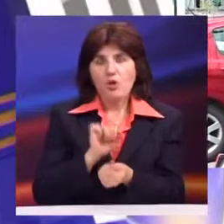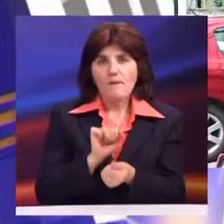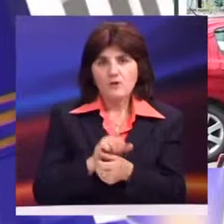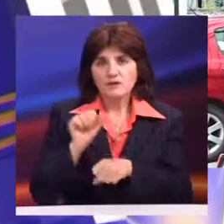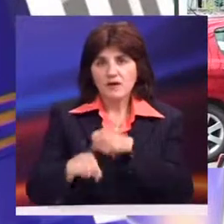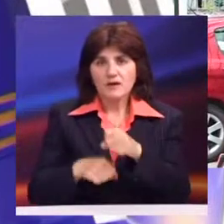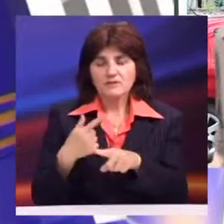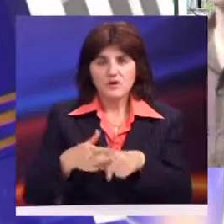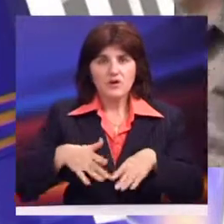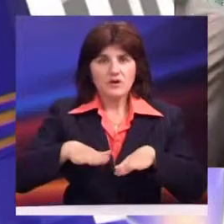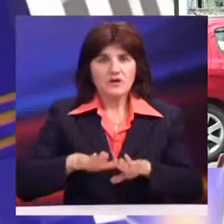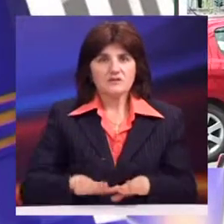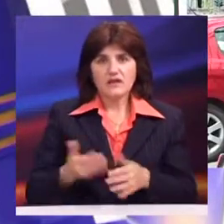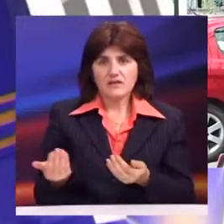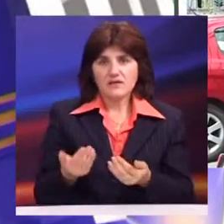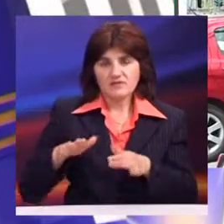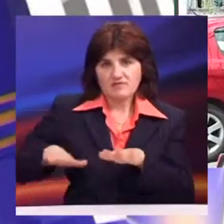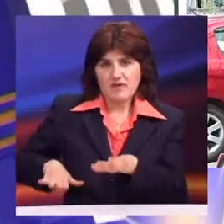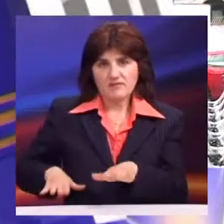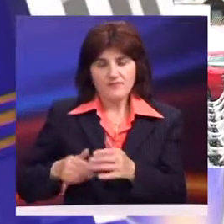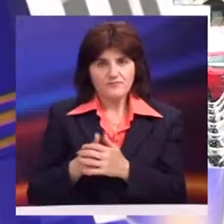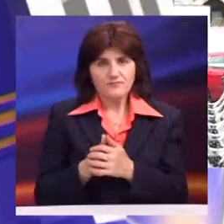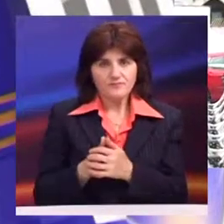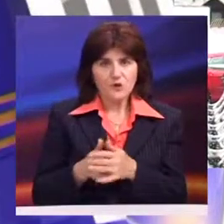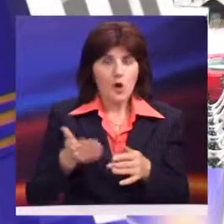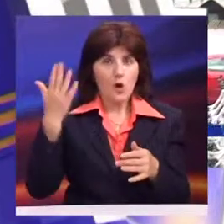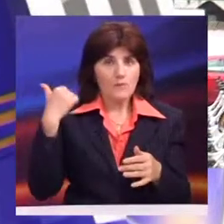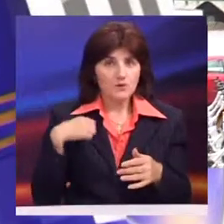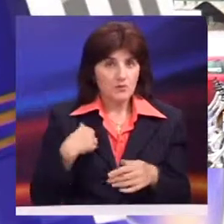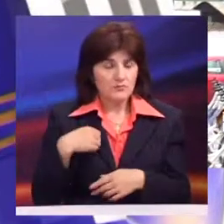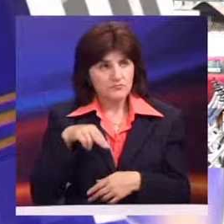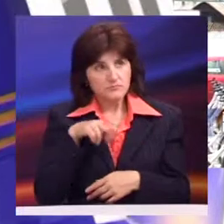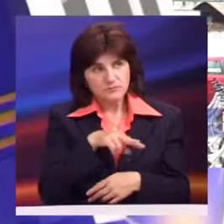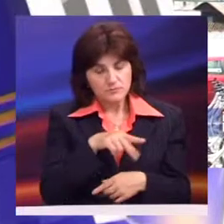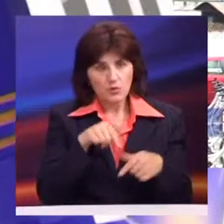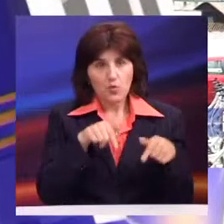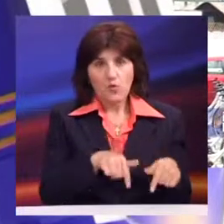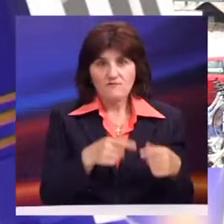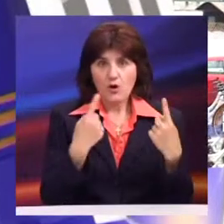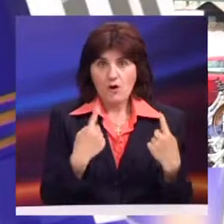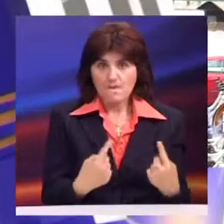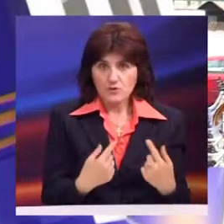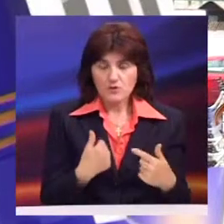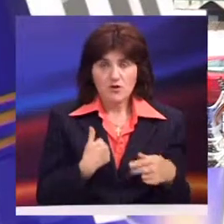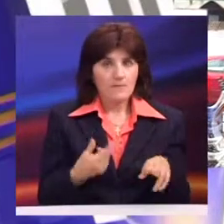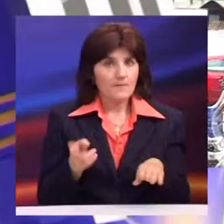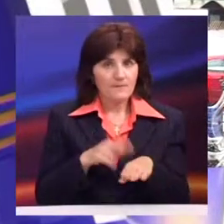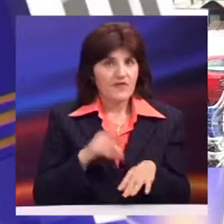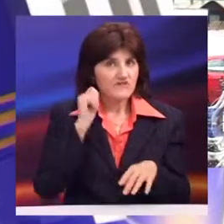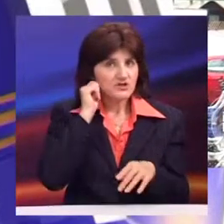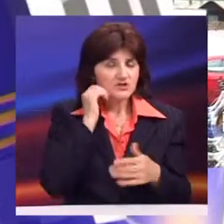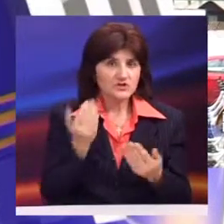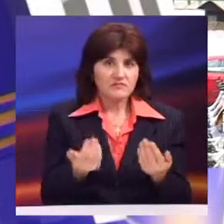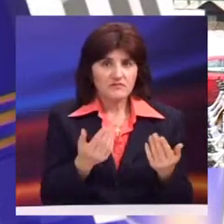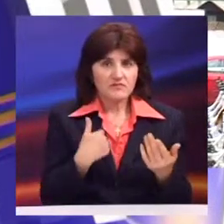iznajmljuje bicikle zbog sedišta za dete. Od prošle godine kada sam otkrio uopšte da ovo postoji, a koristim najviše zbog